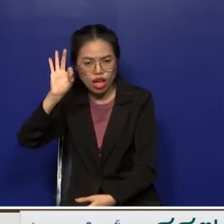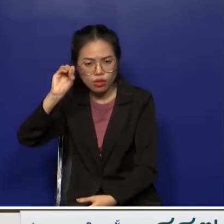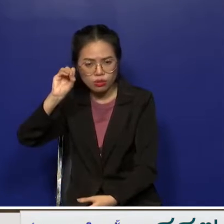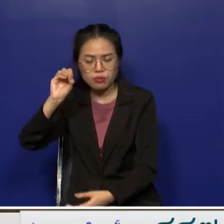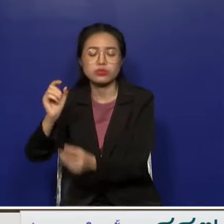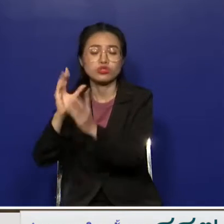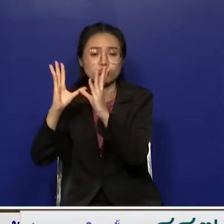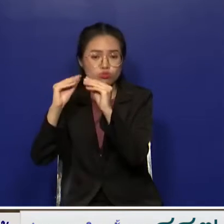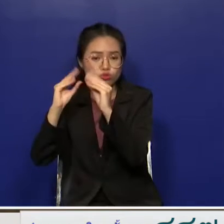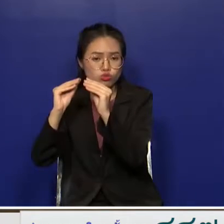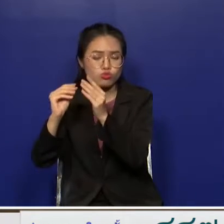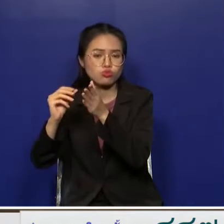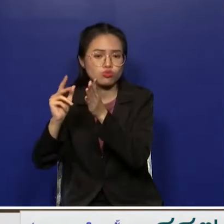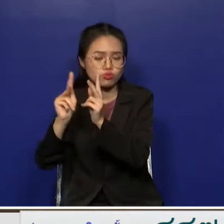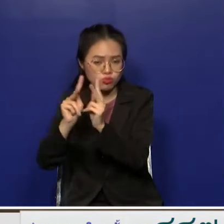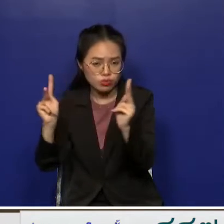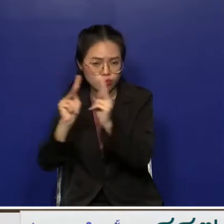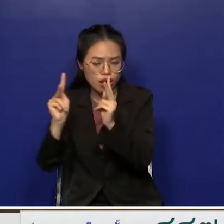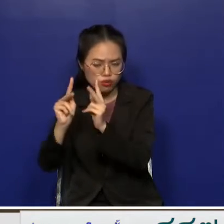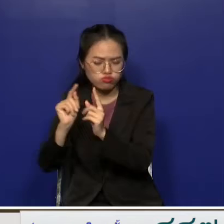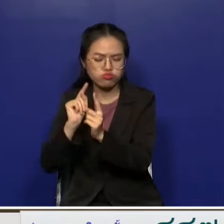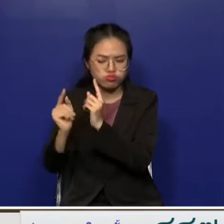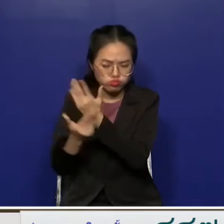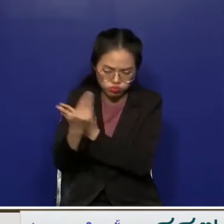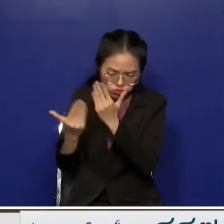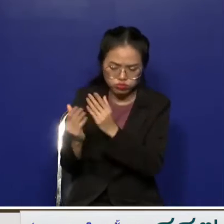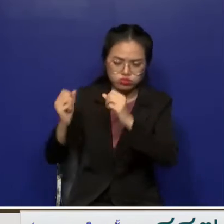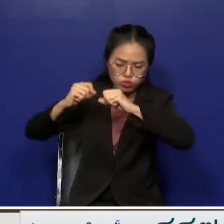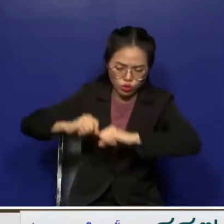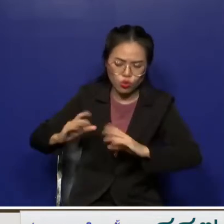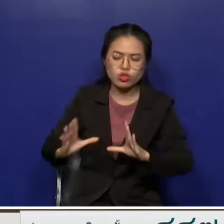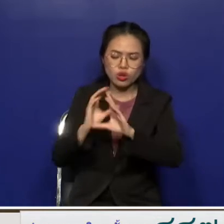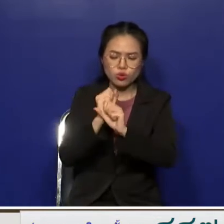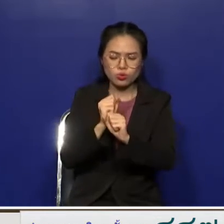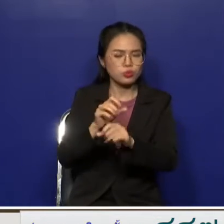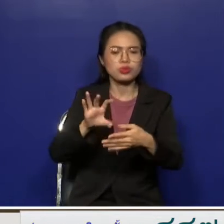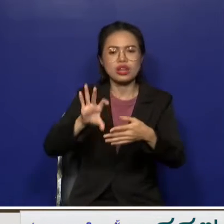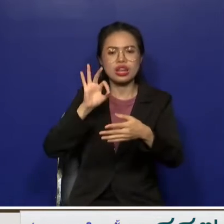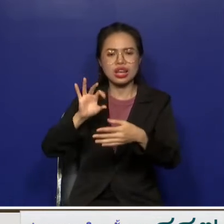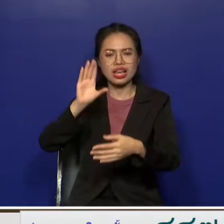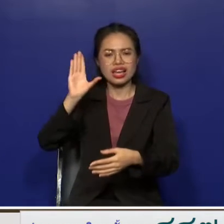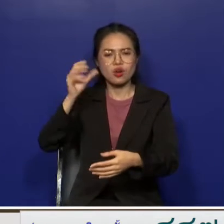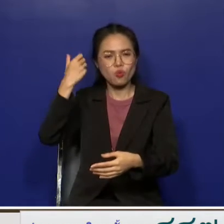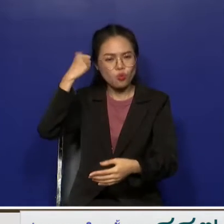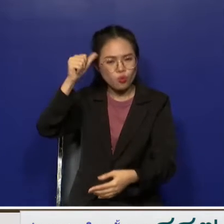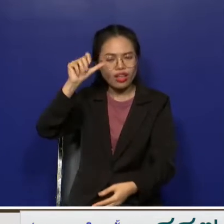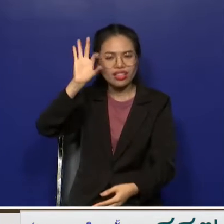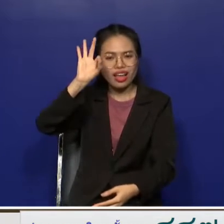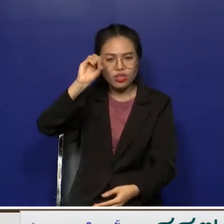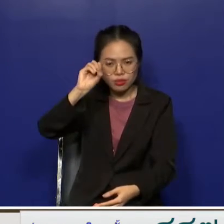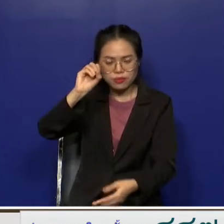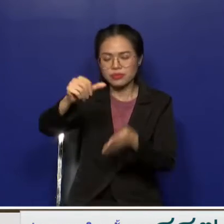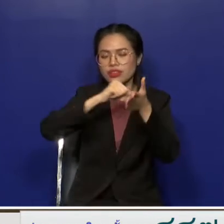ที่การวิสามันก็คงถกแถลงกันพอสมควรแล้วตกลงมาที่เลข90ตามที่มีการขอแก้ไขนะ